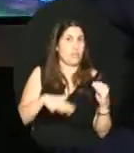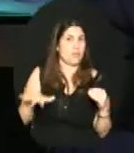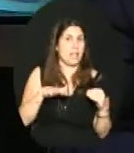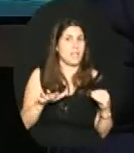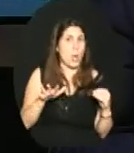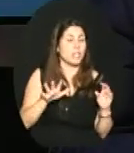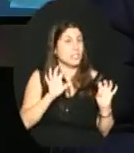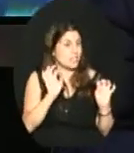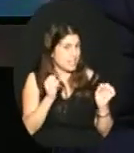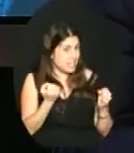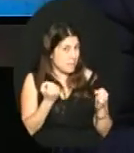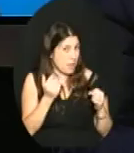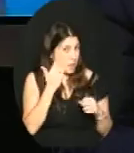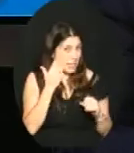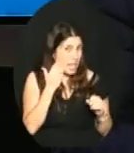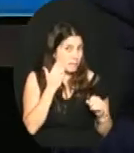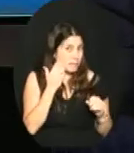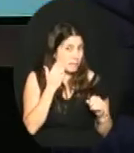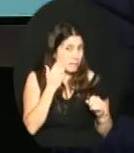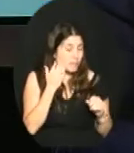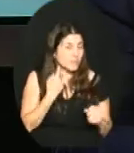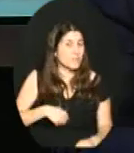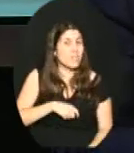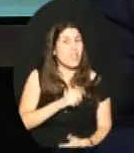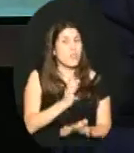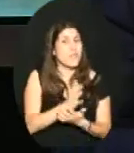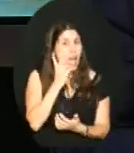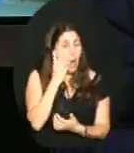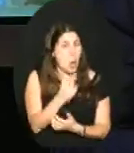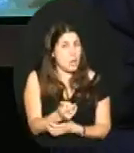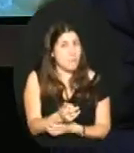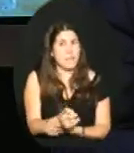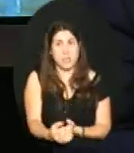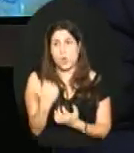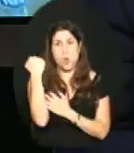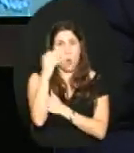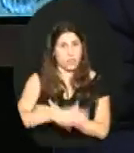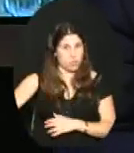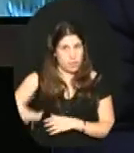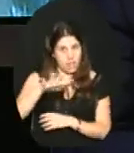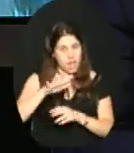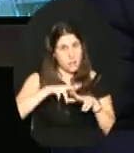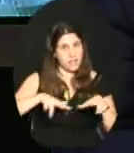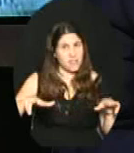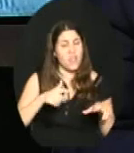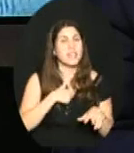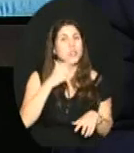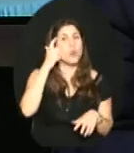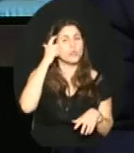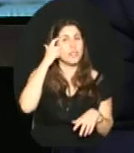אם האמריקאים יפיידו מהאזור? אנחנו כבר רואים חוכחות בשטח שזה בעצם המצב. אני